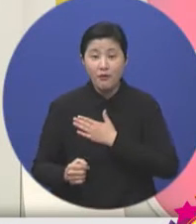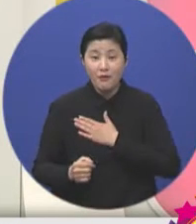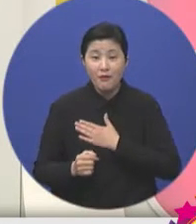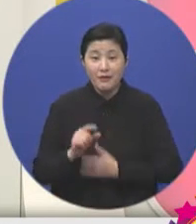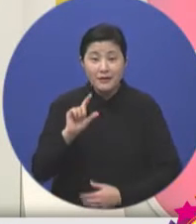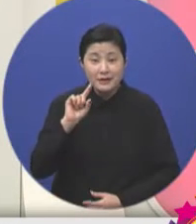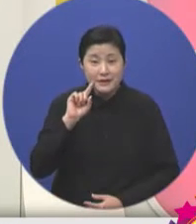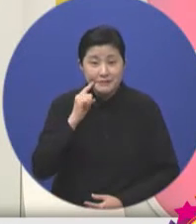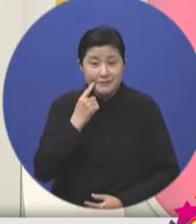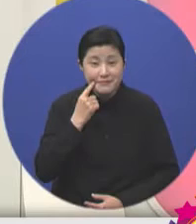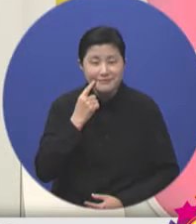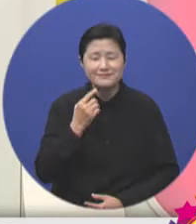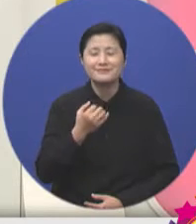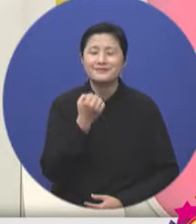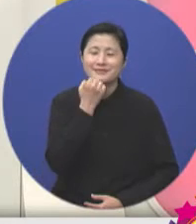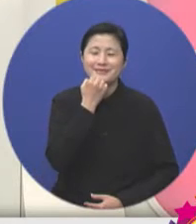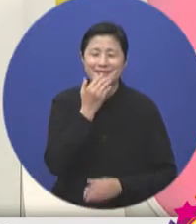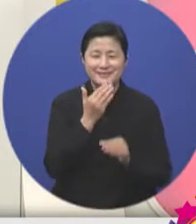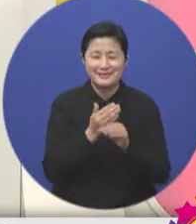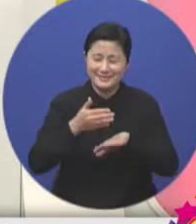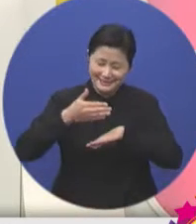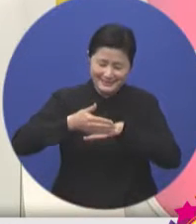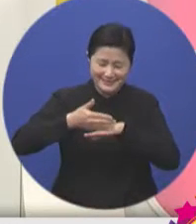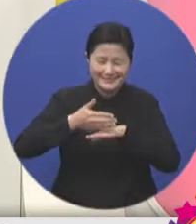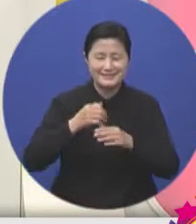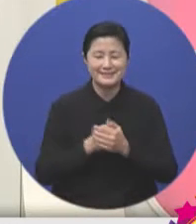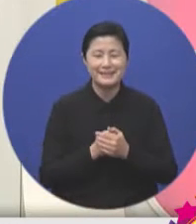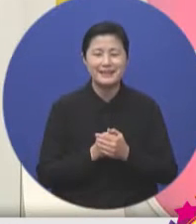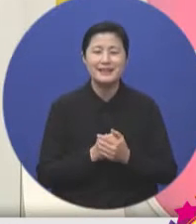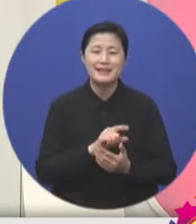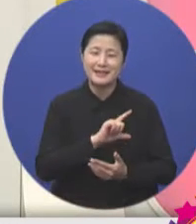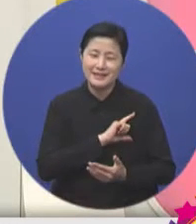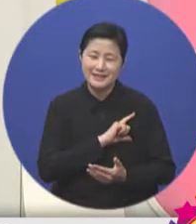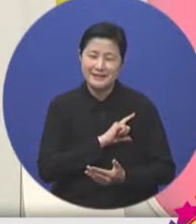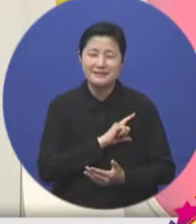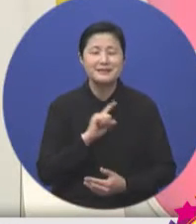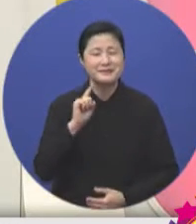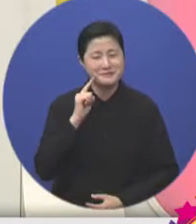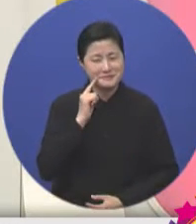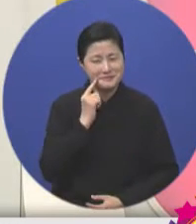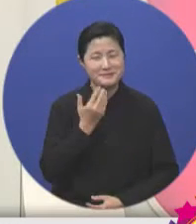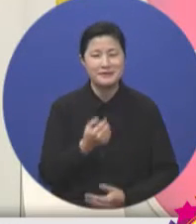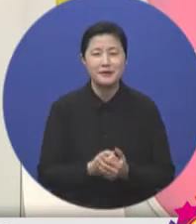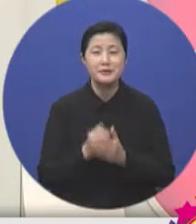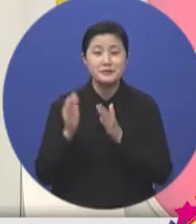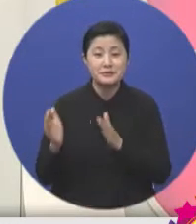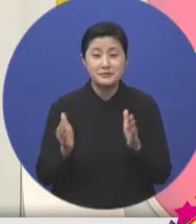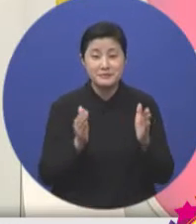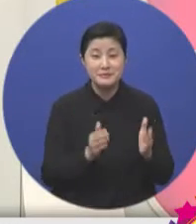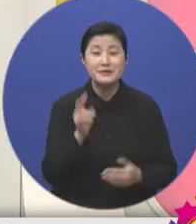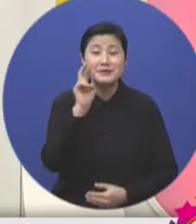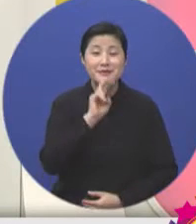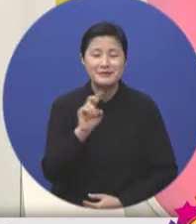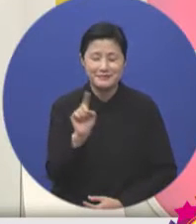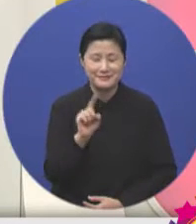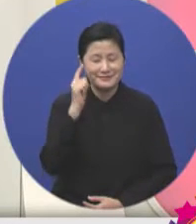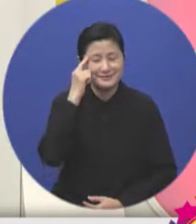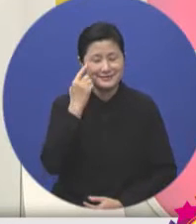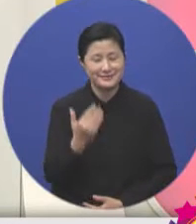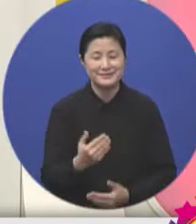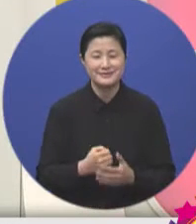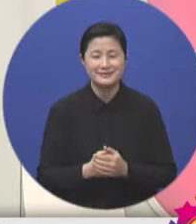네. 아이고, 고마워요. 어쩜 이렇게 성함이 예쁘실 수가. 오늘 준비하신 노래는 어떤